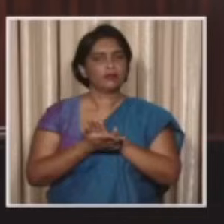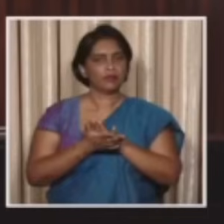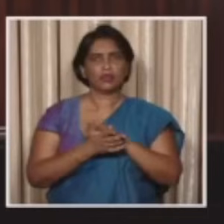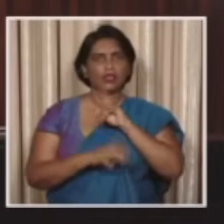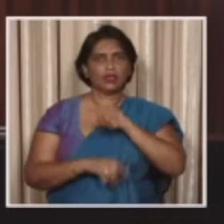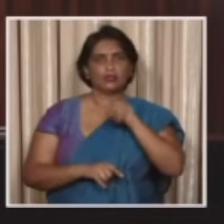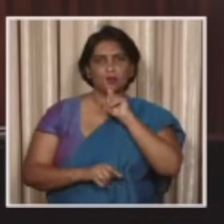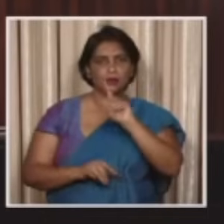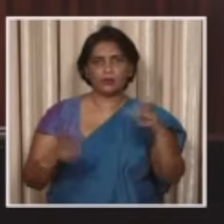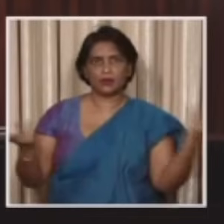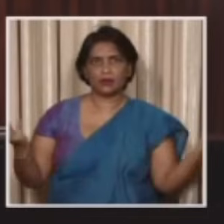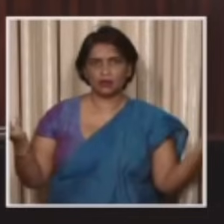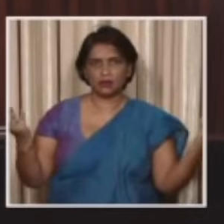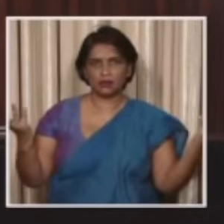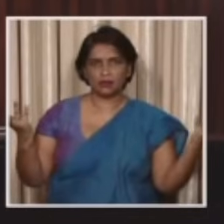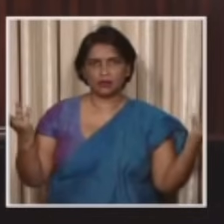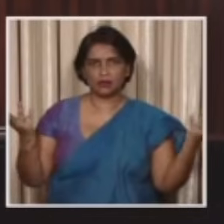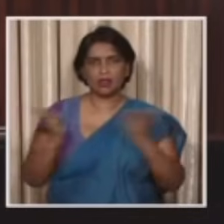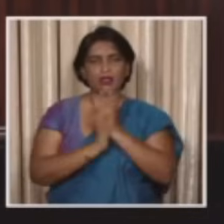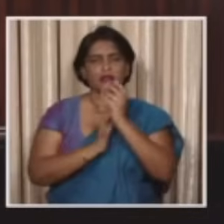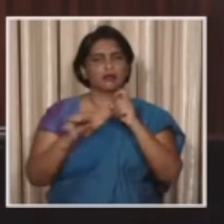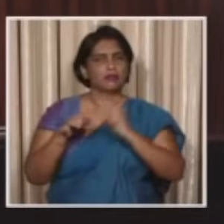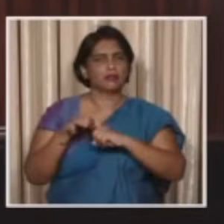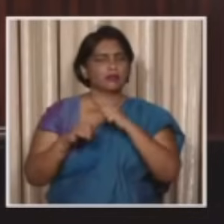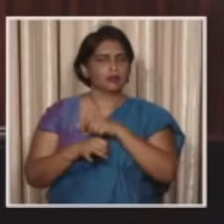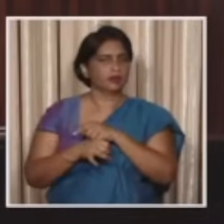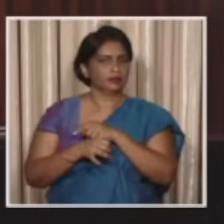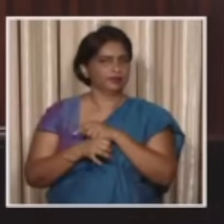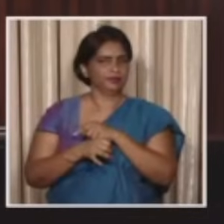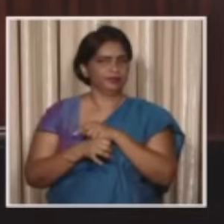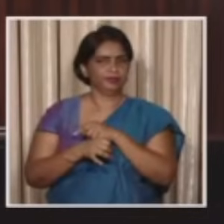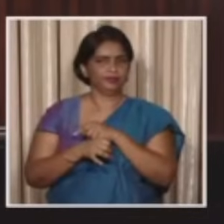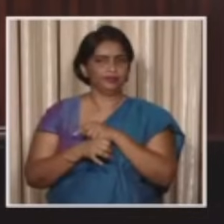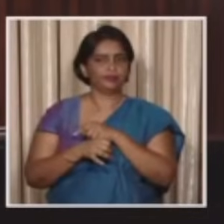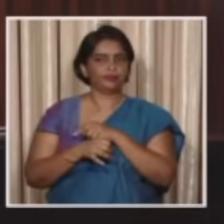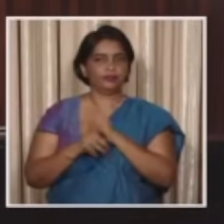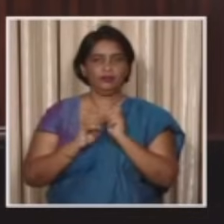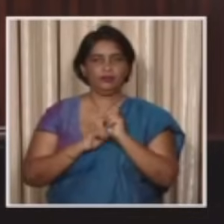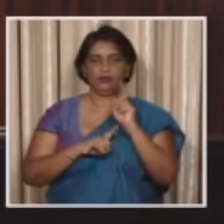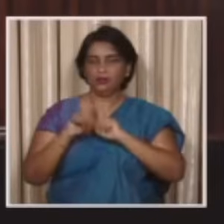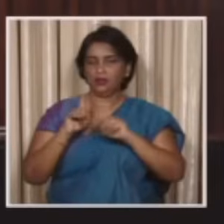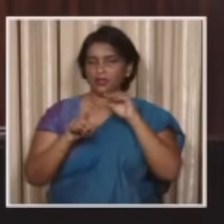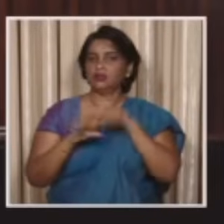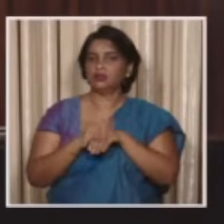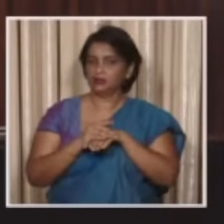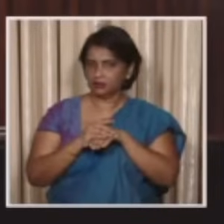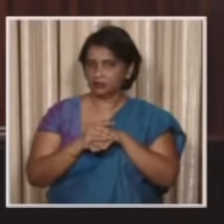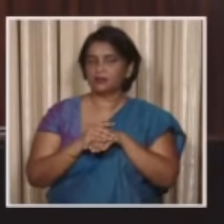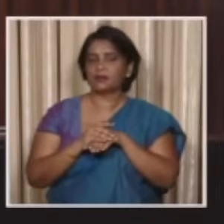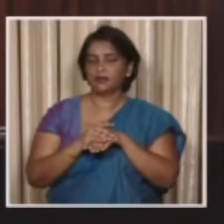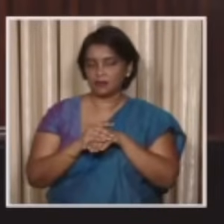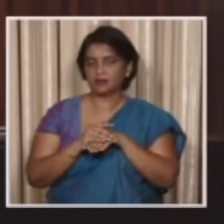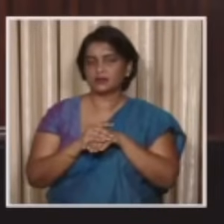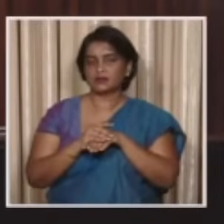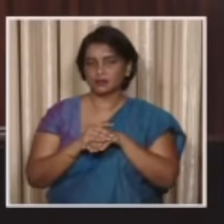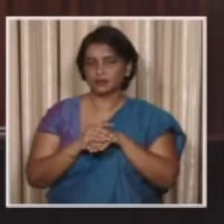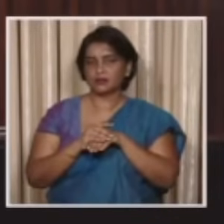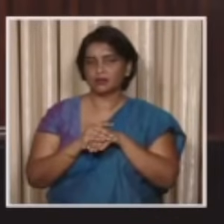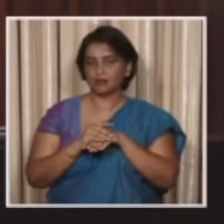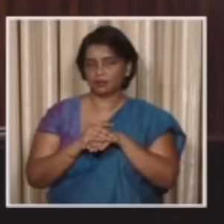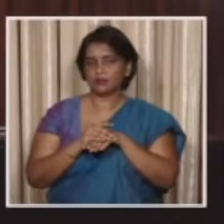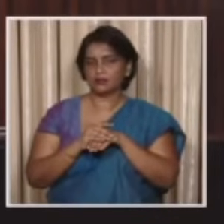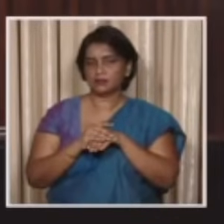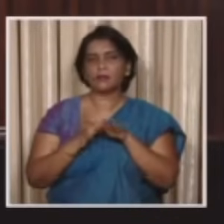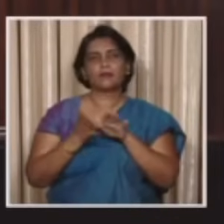නෑ. ඒ වරප්‍රසාද ප්‍රශ්නේ එතුමා මේ විදිහට පාර්ලිමේන්තුව තුල එතුමා කරපු කතාව සම්බන්ධයෙන්